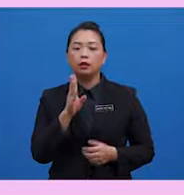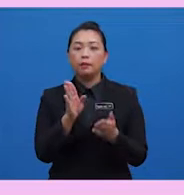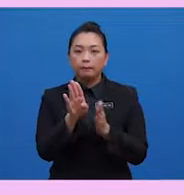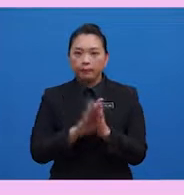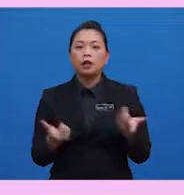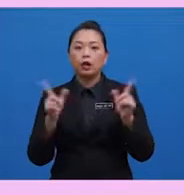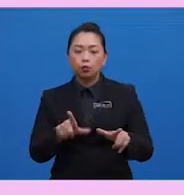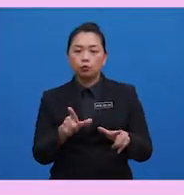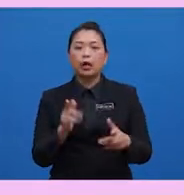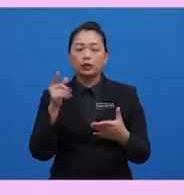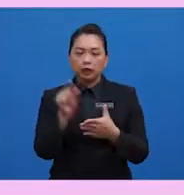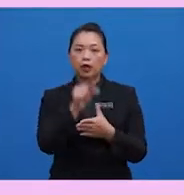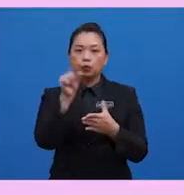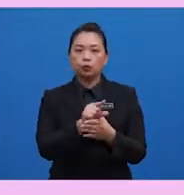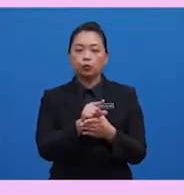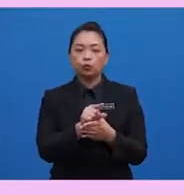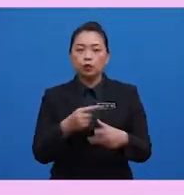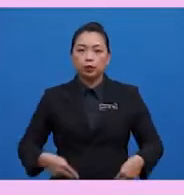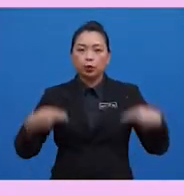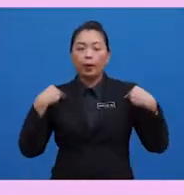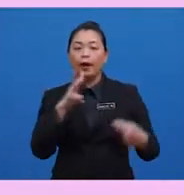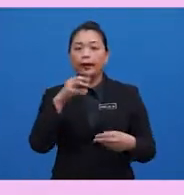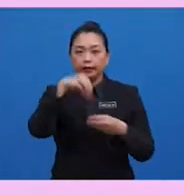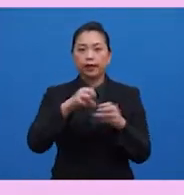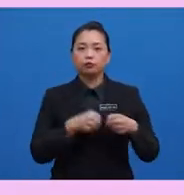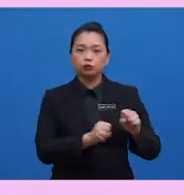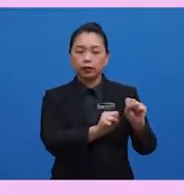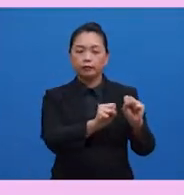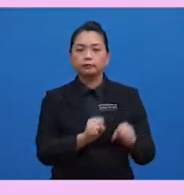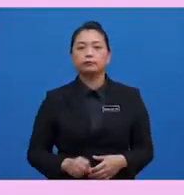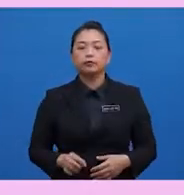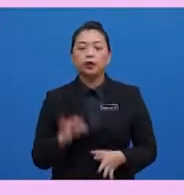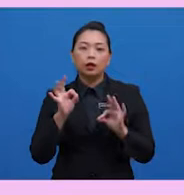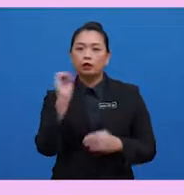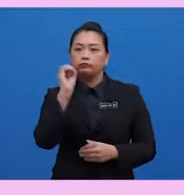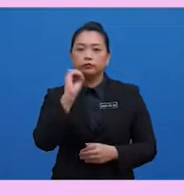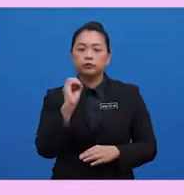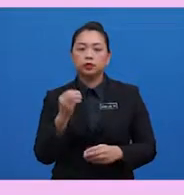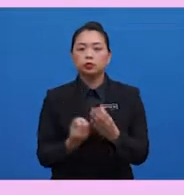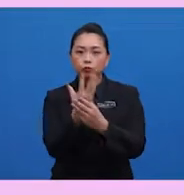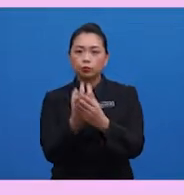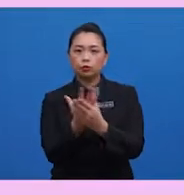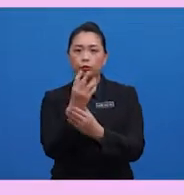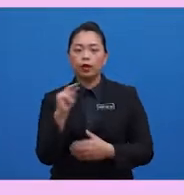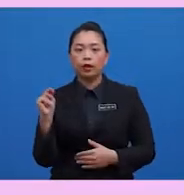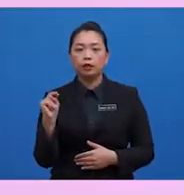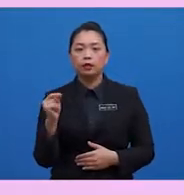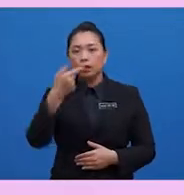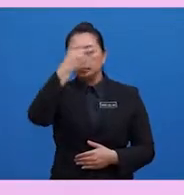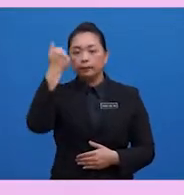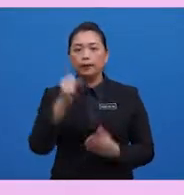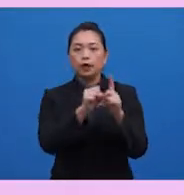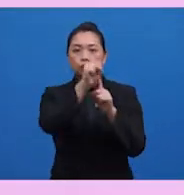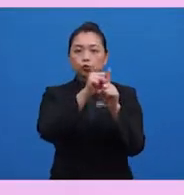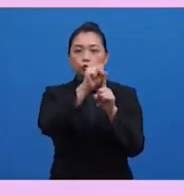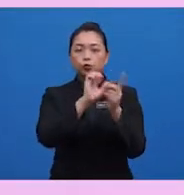akan menjejaskan hidupan akuatik di dalam sungai. Ketiadaan tumbuh-tumbuhan juga menyebabkan suhu menjadi